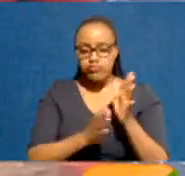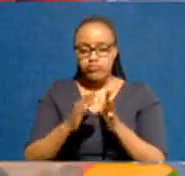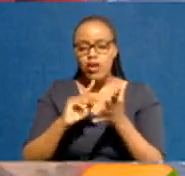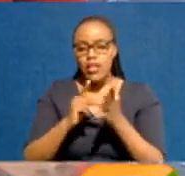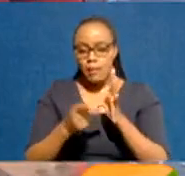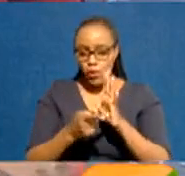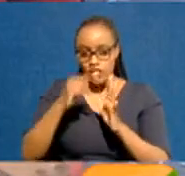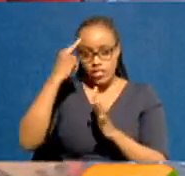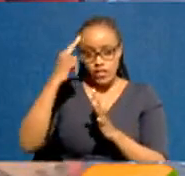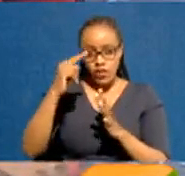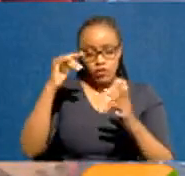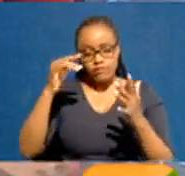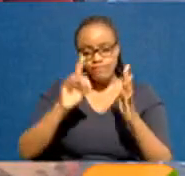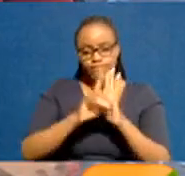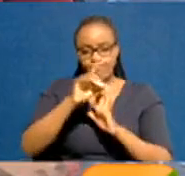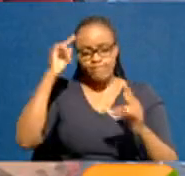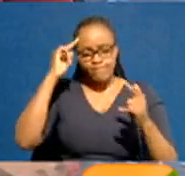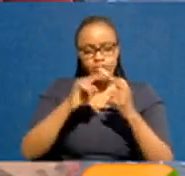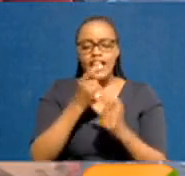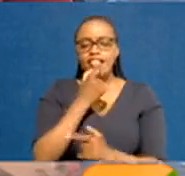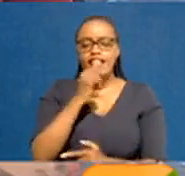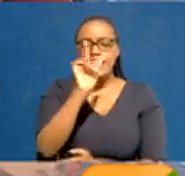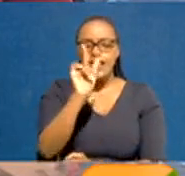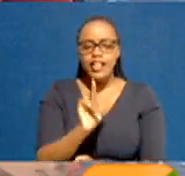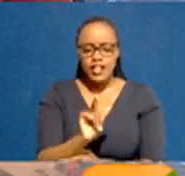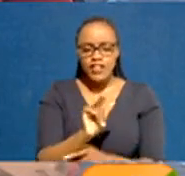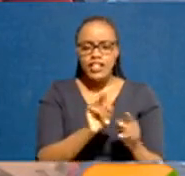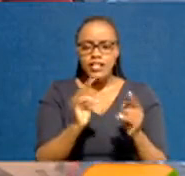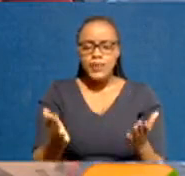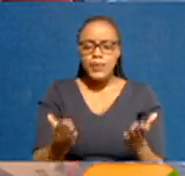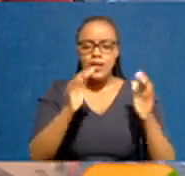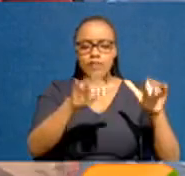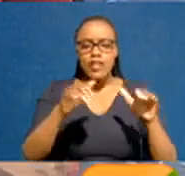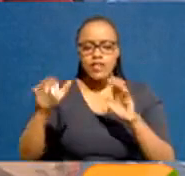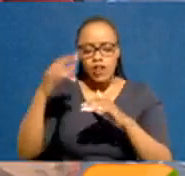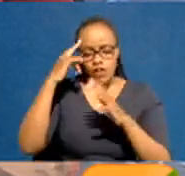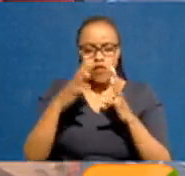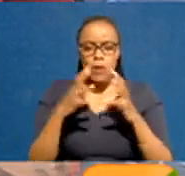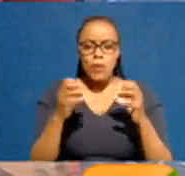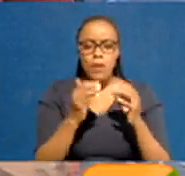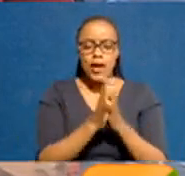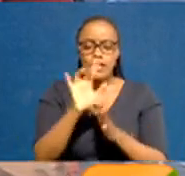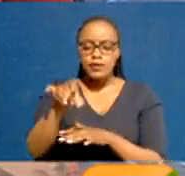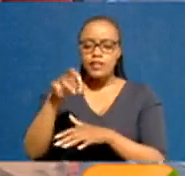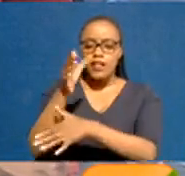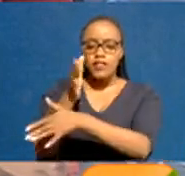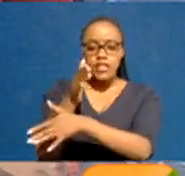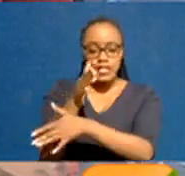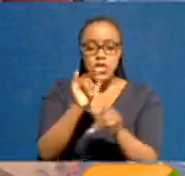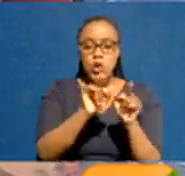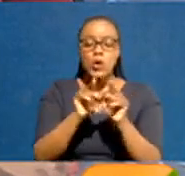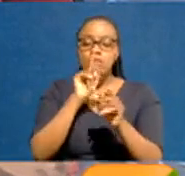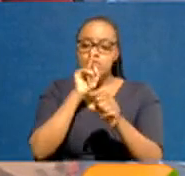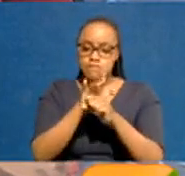ya maendeleo anayolenga eneo la Nyanza kama vile umarishwaji wa kilimo cha pamba na uvuvi, na pia akasema kwamba